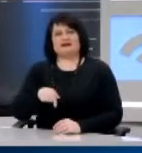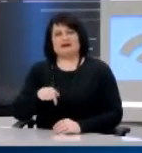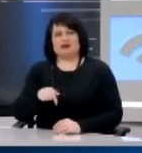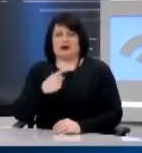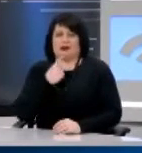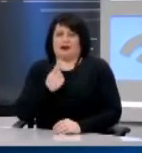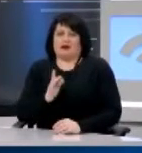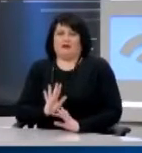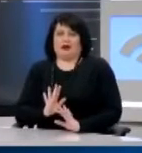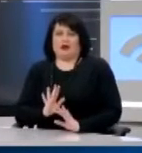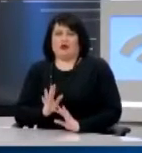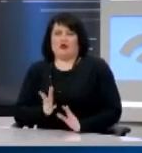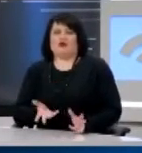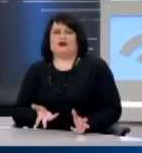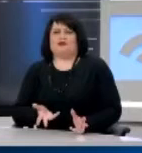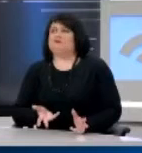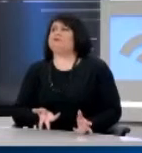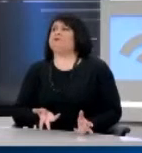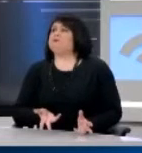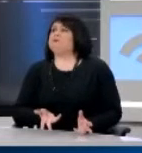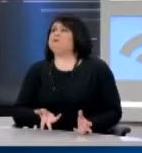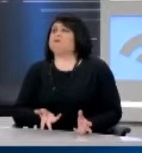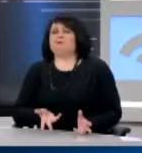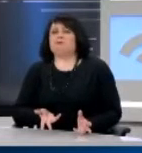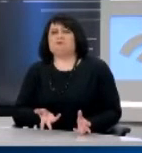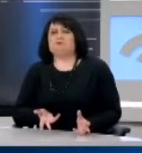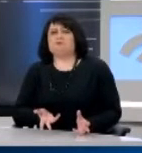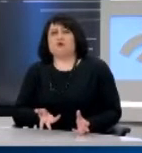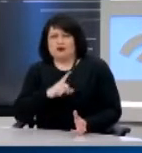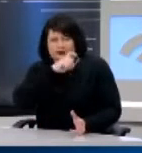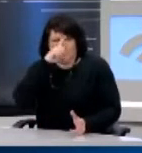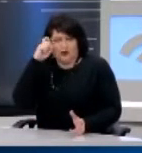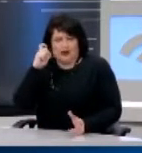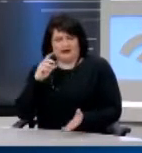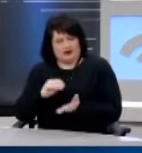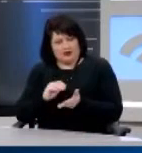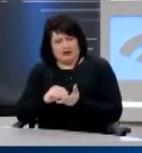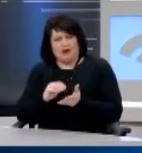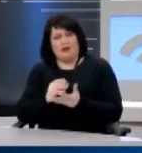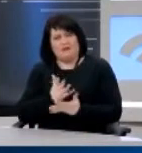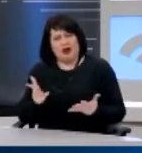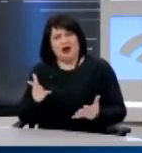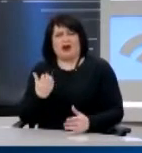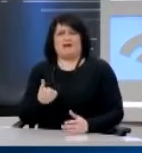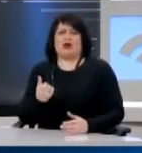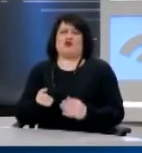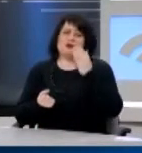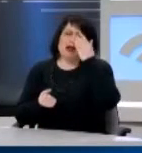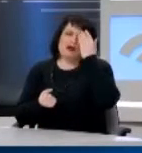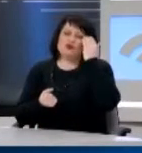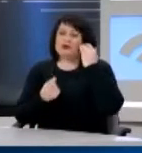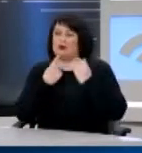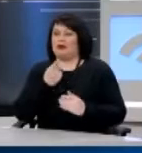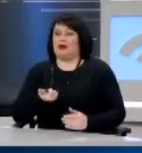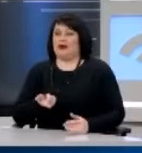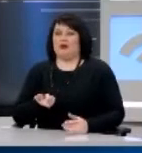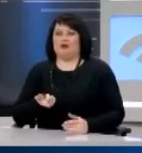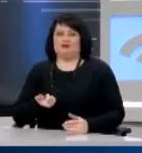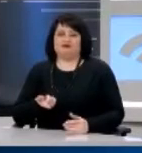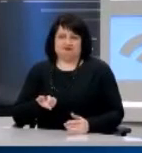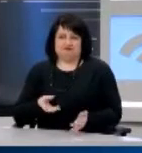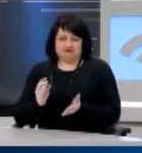δεν υπάρχουν ακόμα πολύ μεγάλες δυσκολίες. Κανείς δεν ισχυρίζεται ότι ακόμα συμπολίτες μας δεν